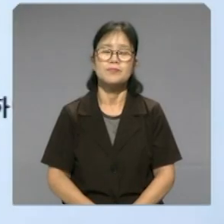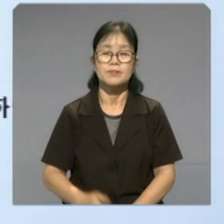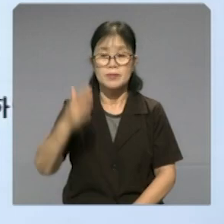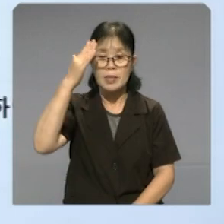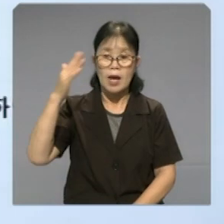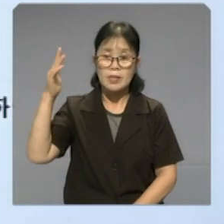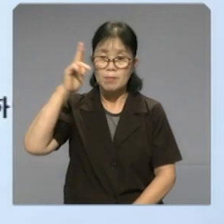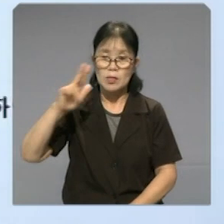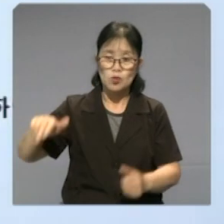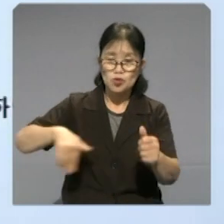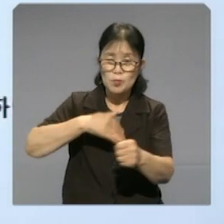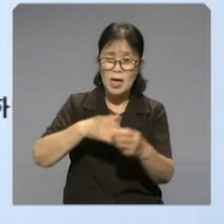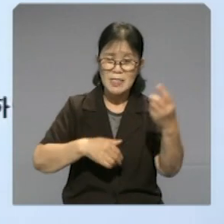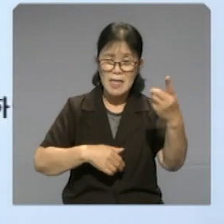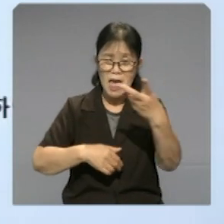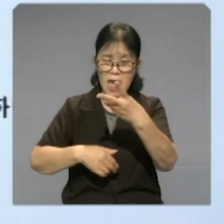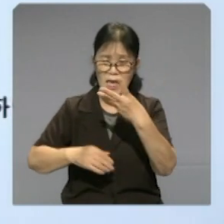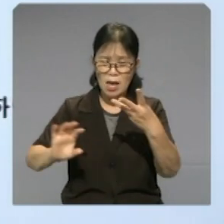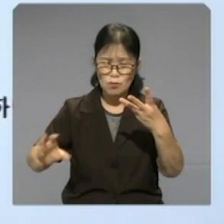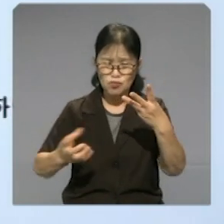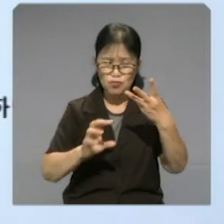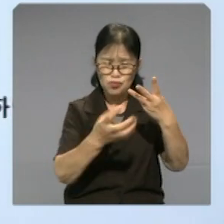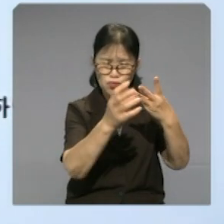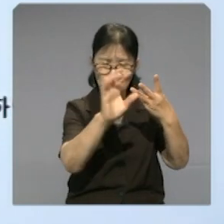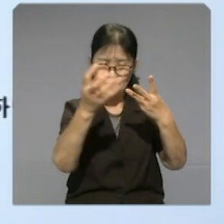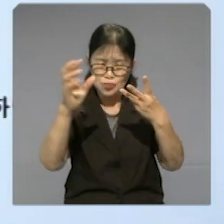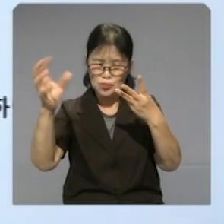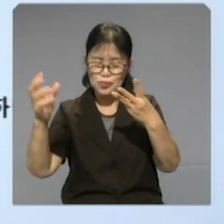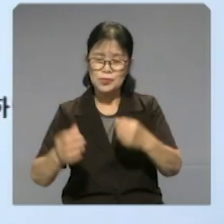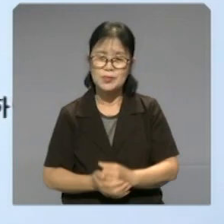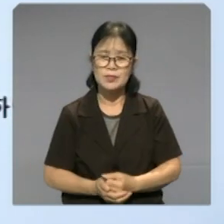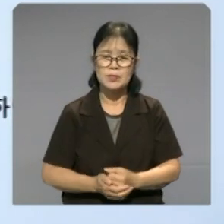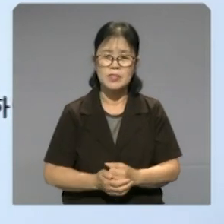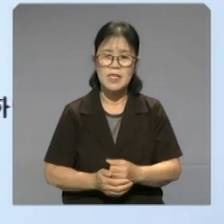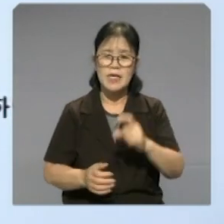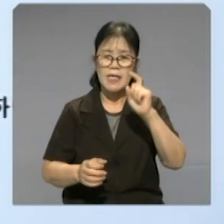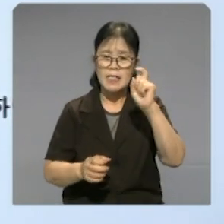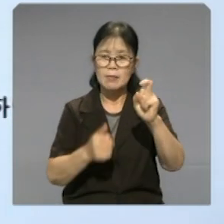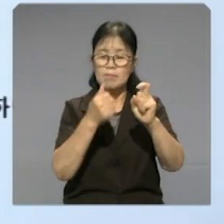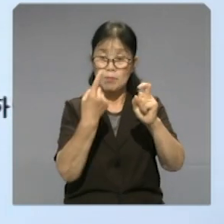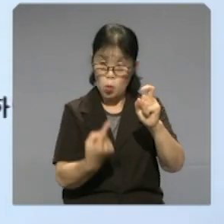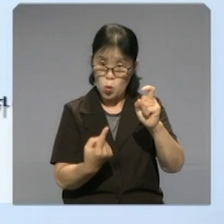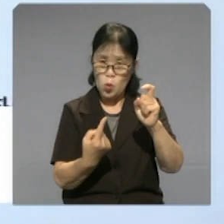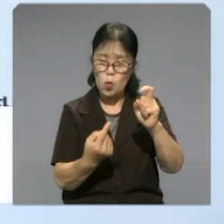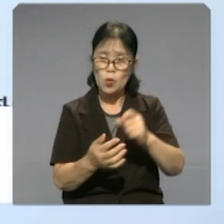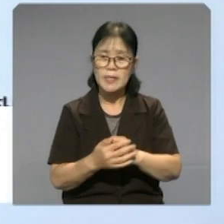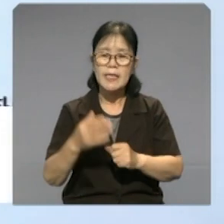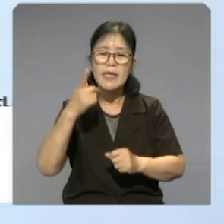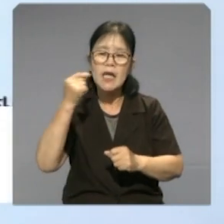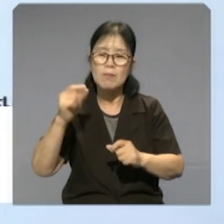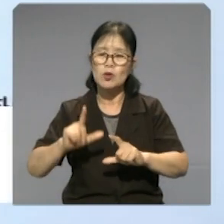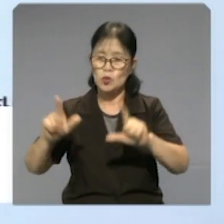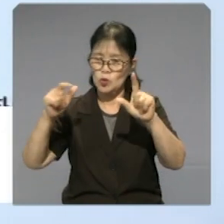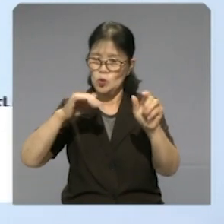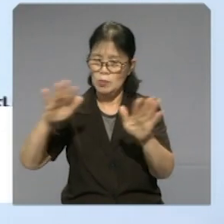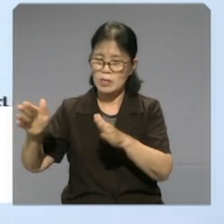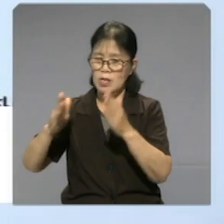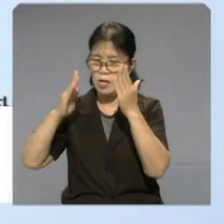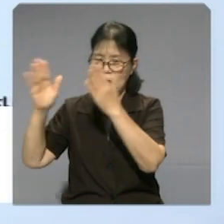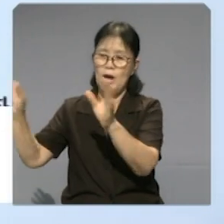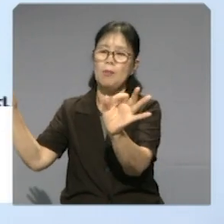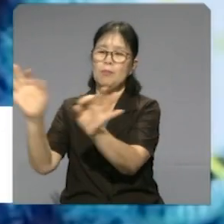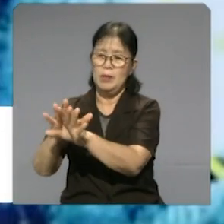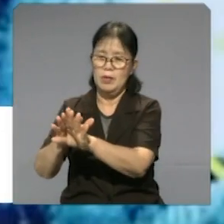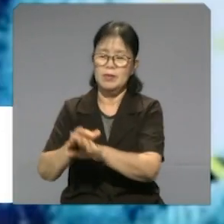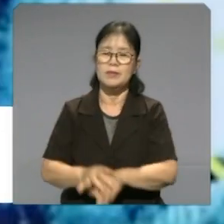한반도 주변에 보이는 세 개의 거대한 소용돌이 구름. 10호 태풍 담네이는 일본 동쪽 바다를 향하며